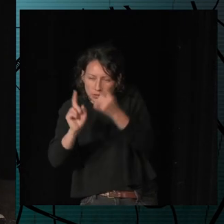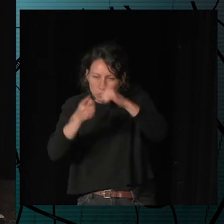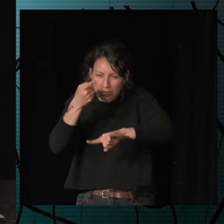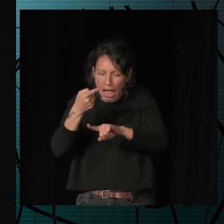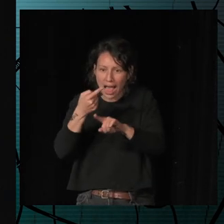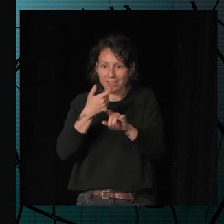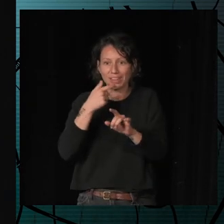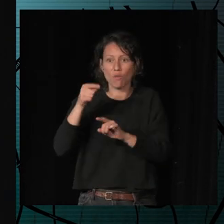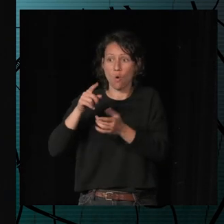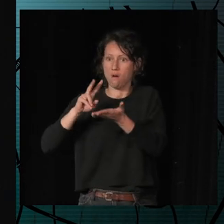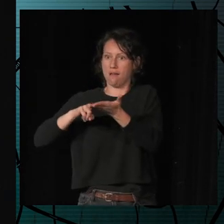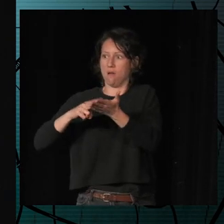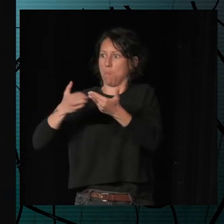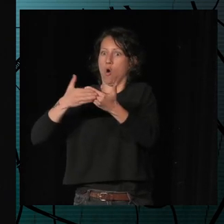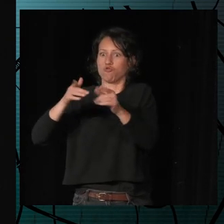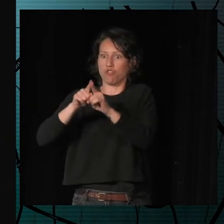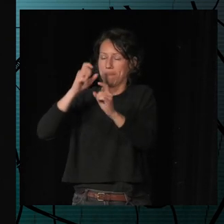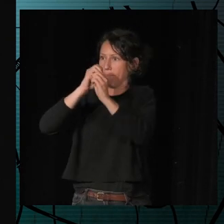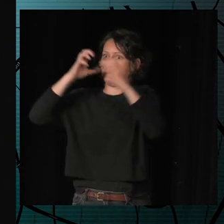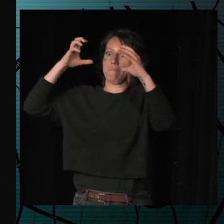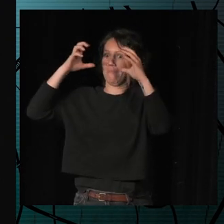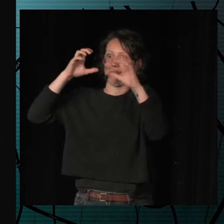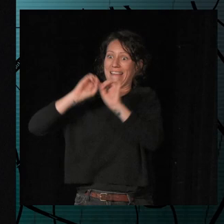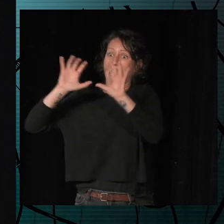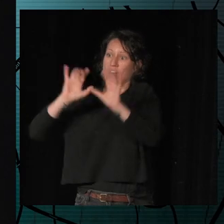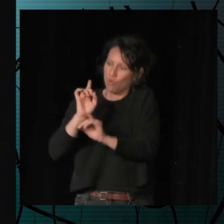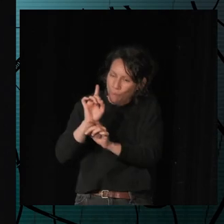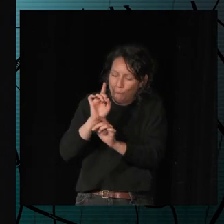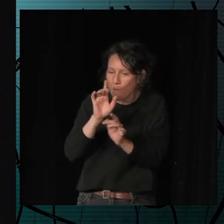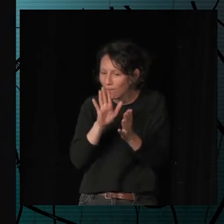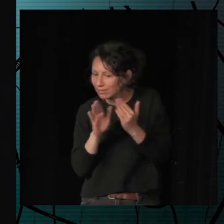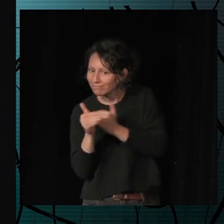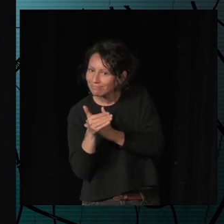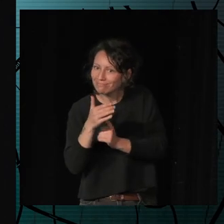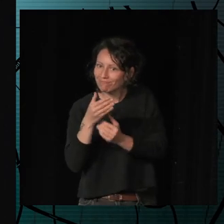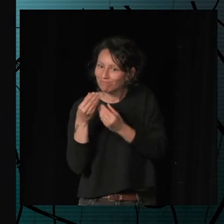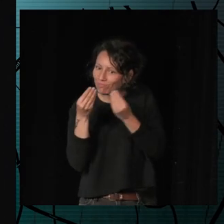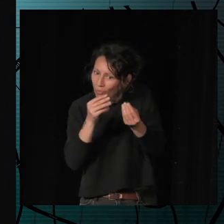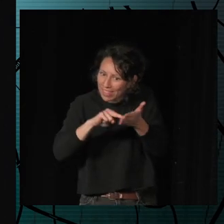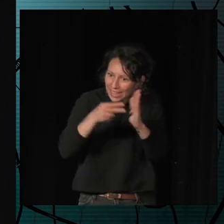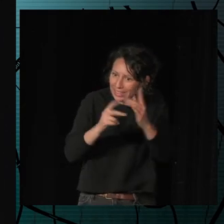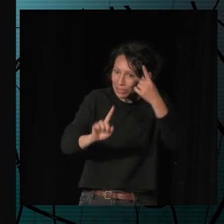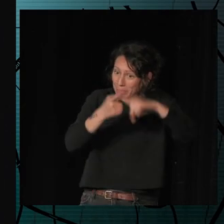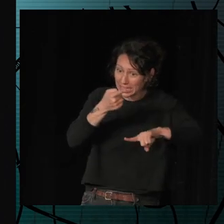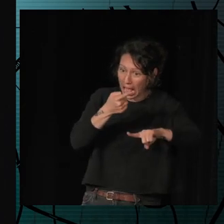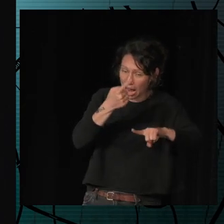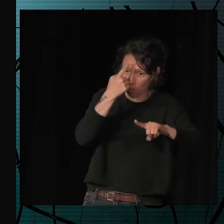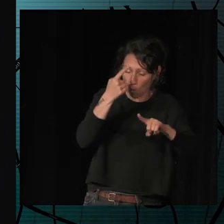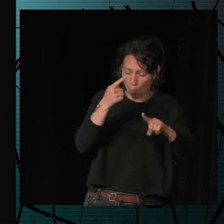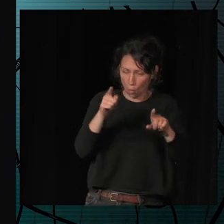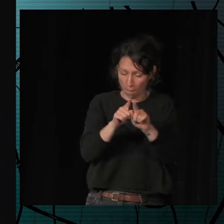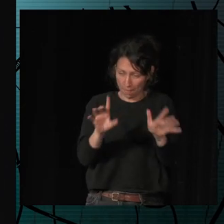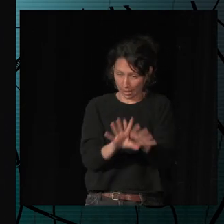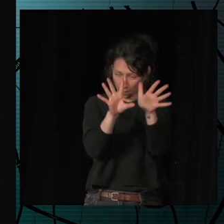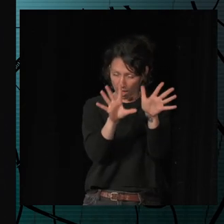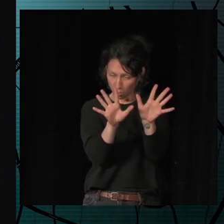l'hyper réalisme mais au contraire d'un d' d'un usage qui qui consisterait à casser l'image comme on n